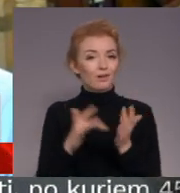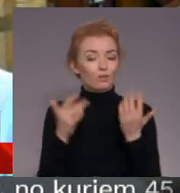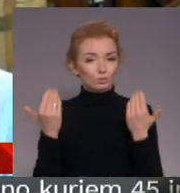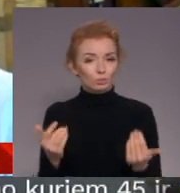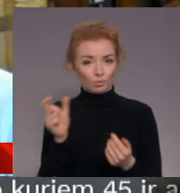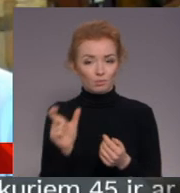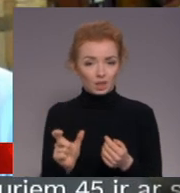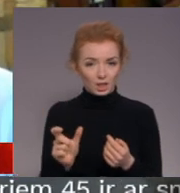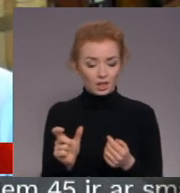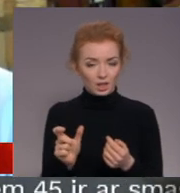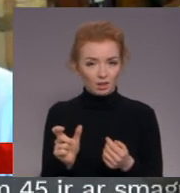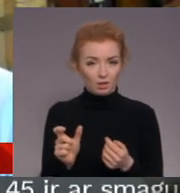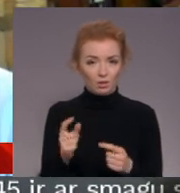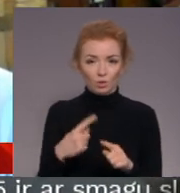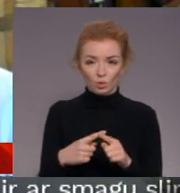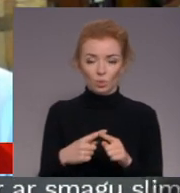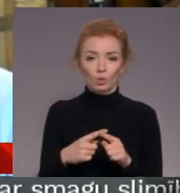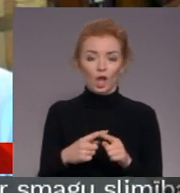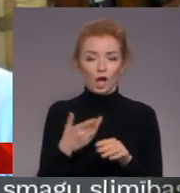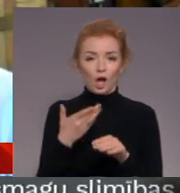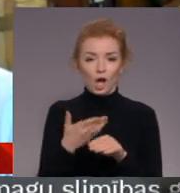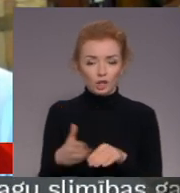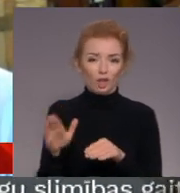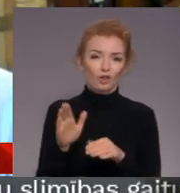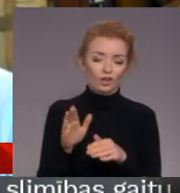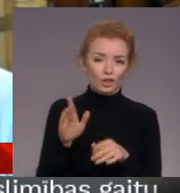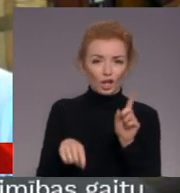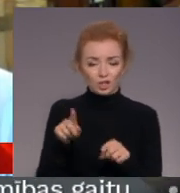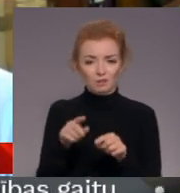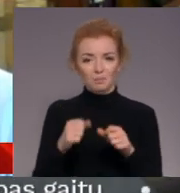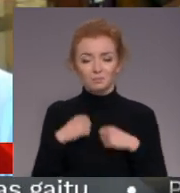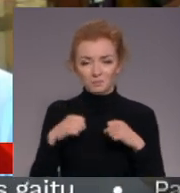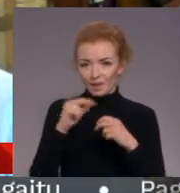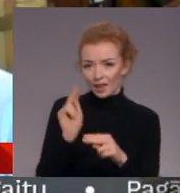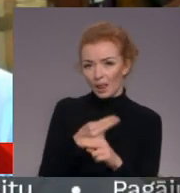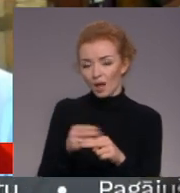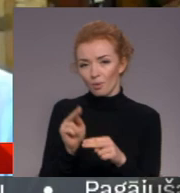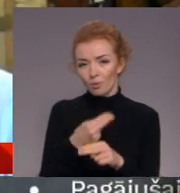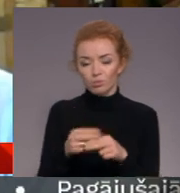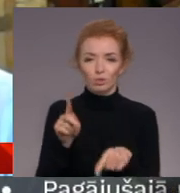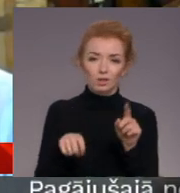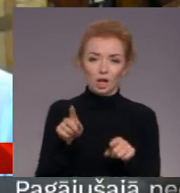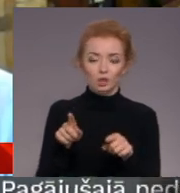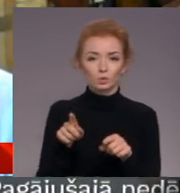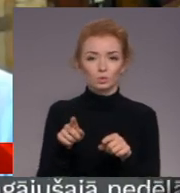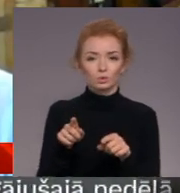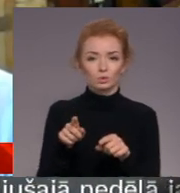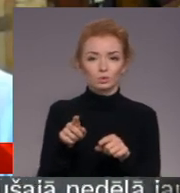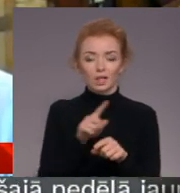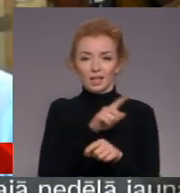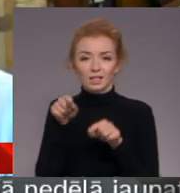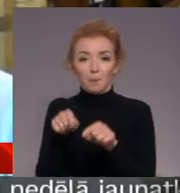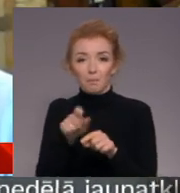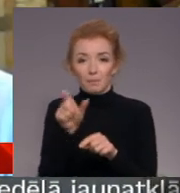kas ir pielemts. Un atsevišķi mēģinām labot kaut kāds varbūt, nu, atsevišķi varbūt līdz tajā